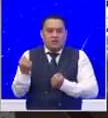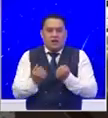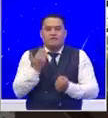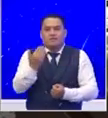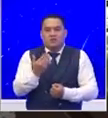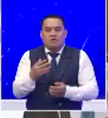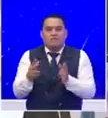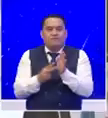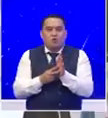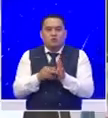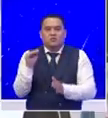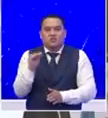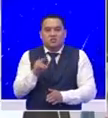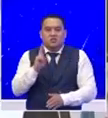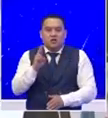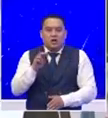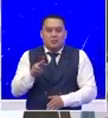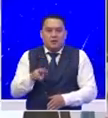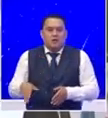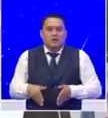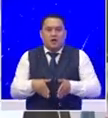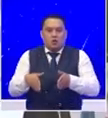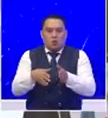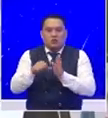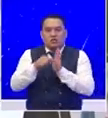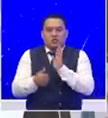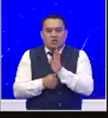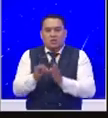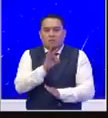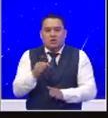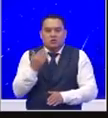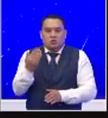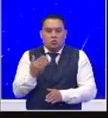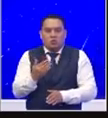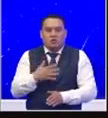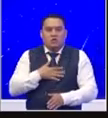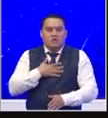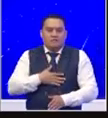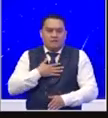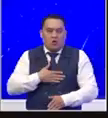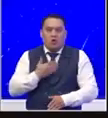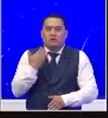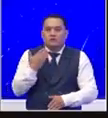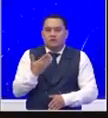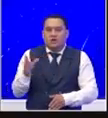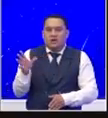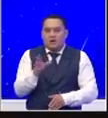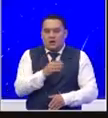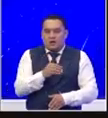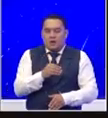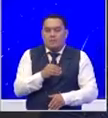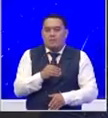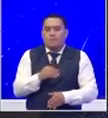в регионе 8,5 тысяч километров автомобильных дорог. 16% из них в неудовлетворительном состоянии. В